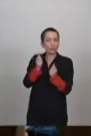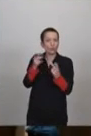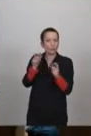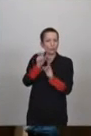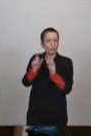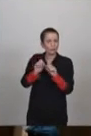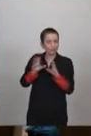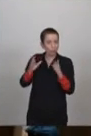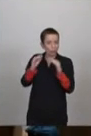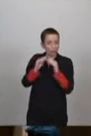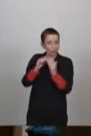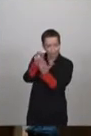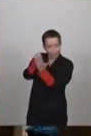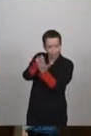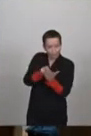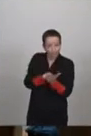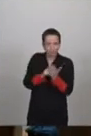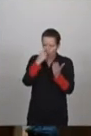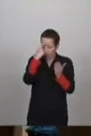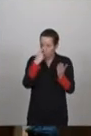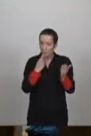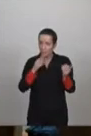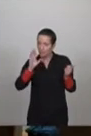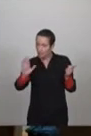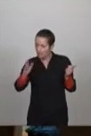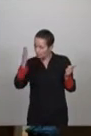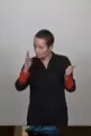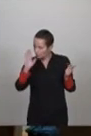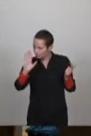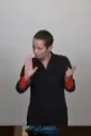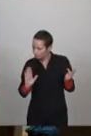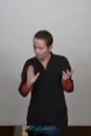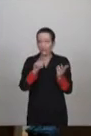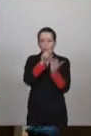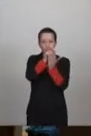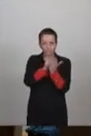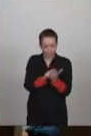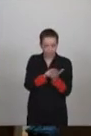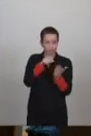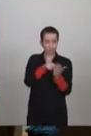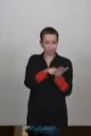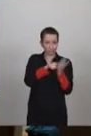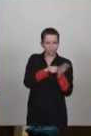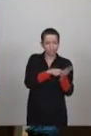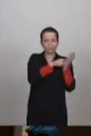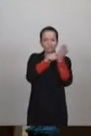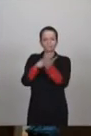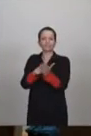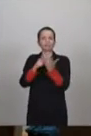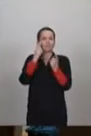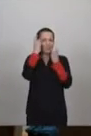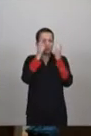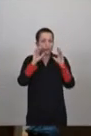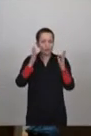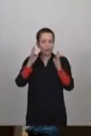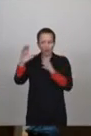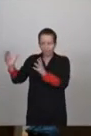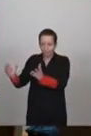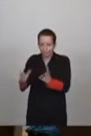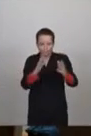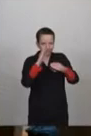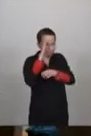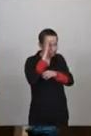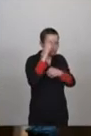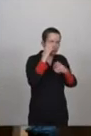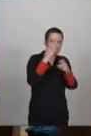de sans-abri, de mieux connaître leurs profils et leurs besoins. Et ce décompte est ensuite un moyen d'envisager les besoins en mise à l'abri, en hébergement, en